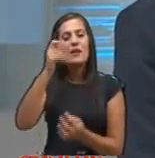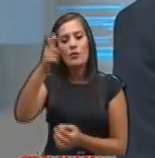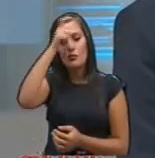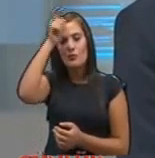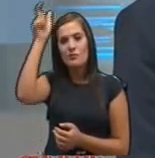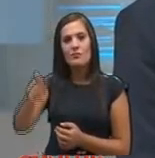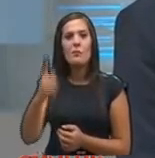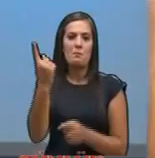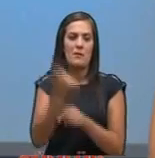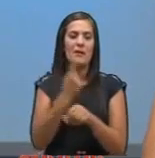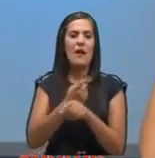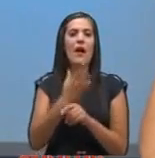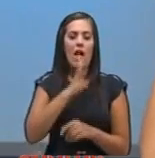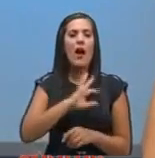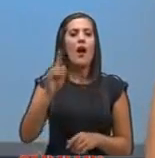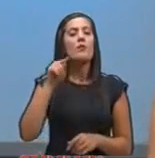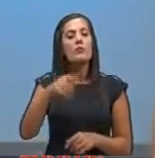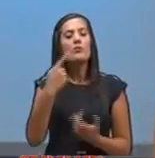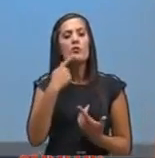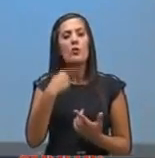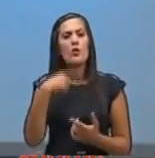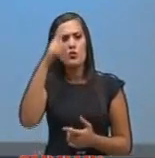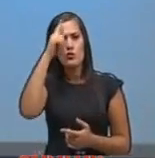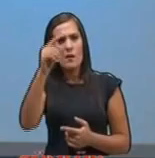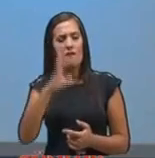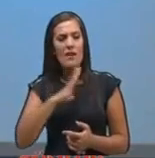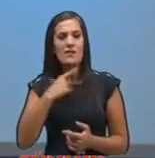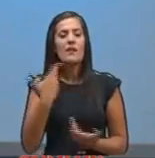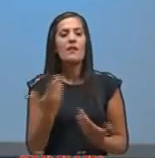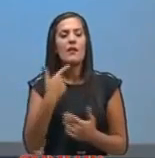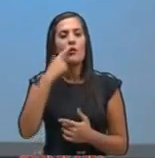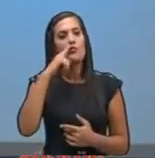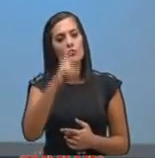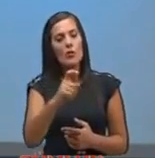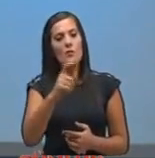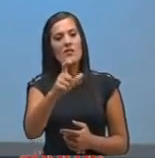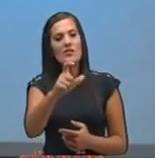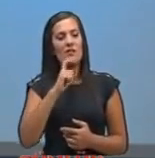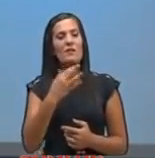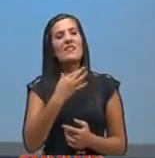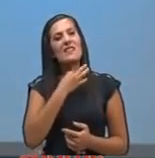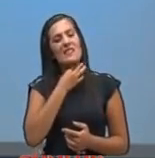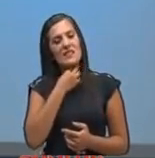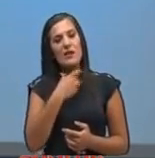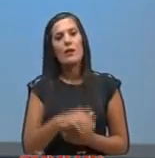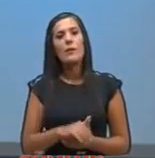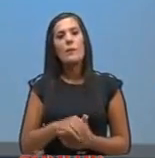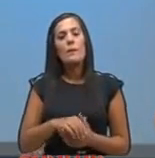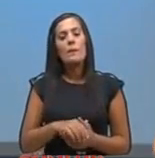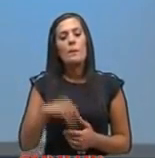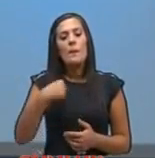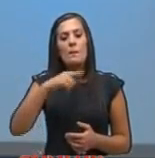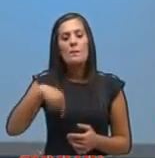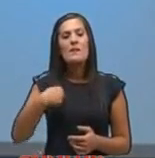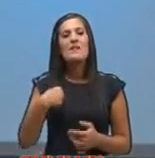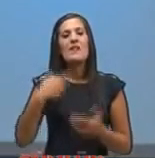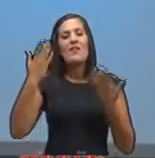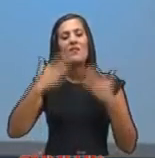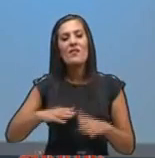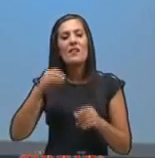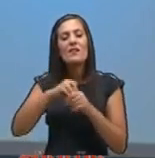insanlarımızdan birisi. Harika. Evet. O zaman diyorsunuz ki, yani şüphe varsa diye söylüyorum bunu ve cevabını sizden rica ediyorum. Bizlerin